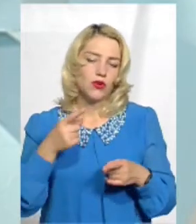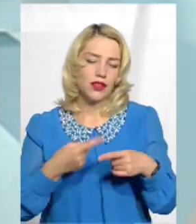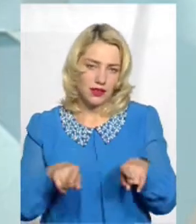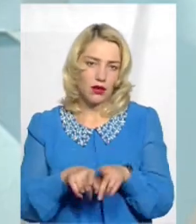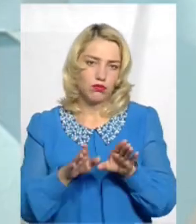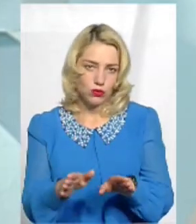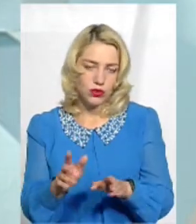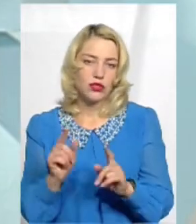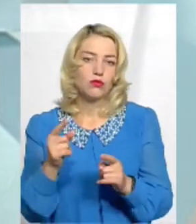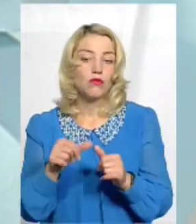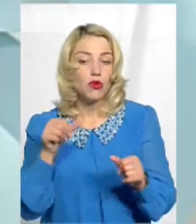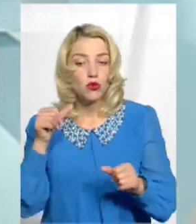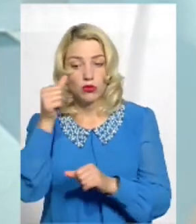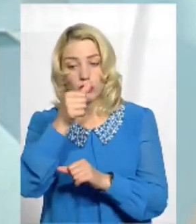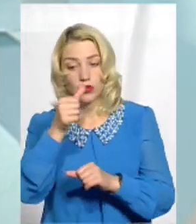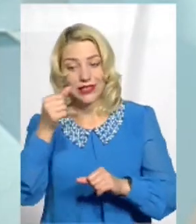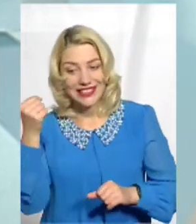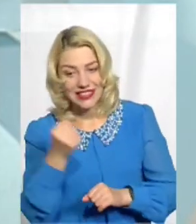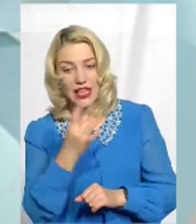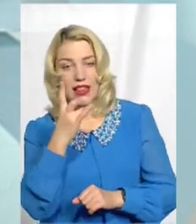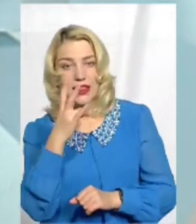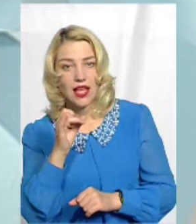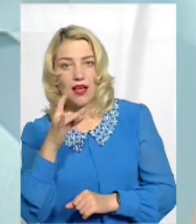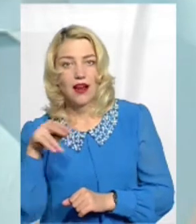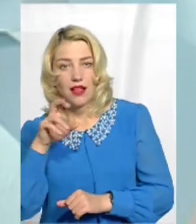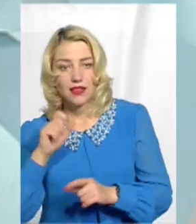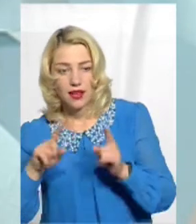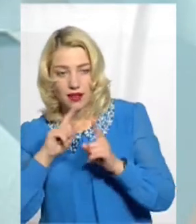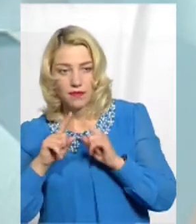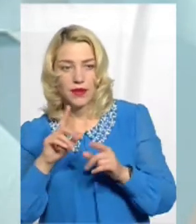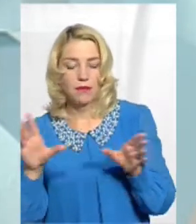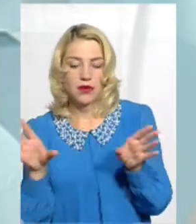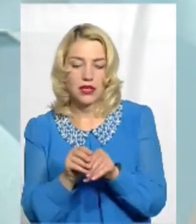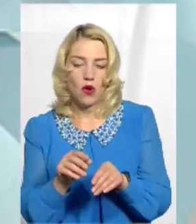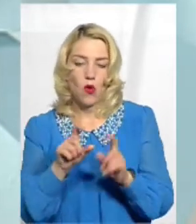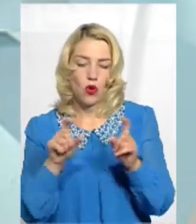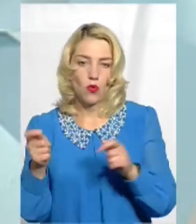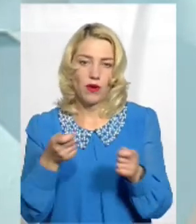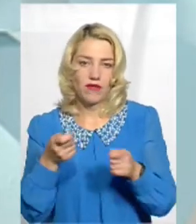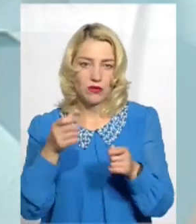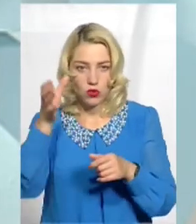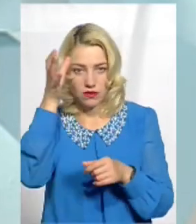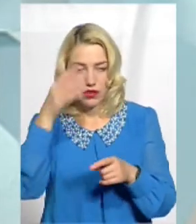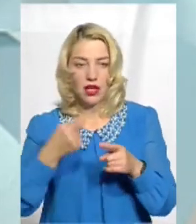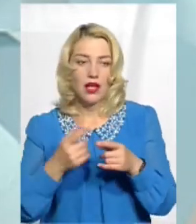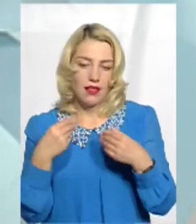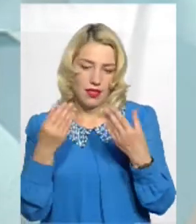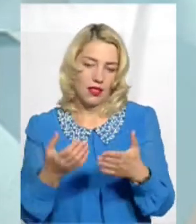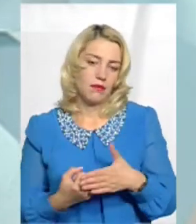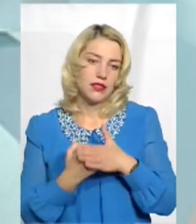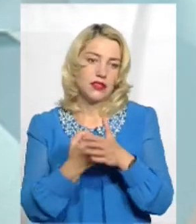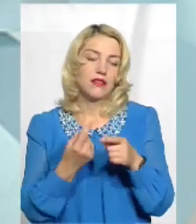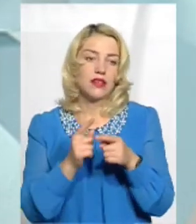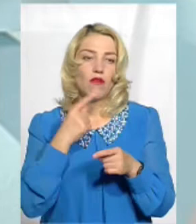Адже минулотижневі наради, які проведені мною з органом управління освіти, дали підстави про це